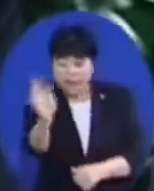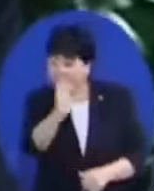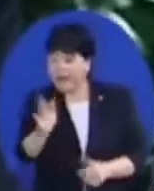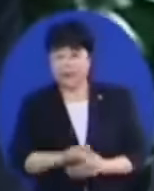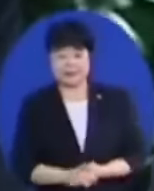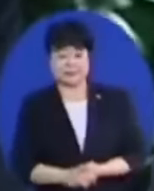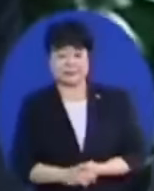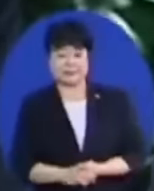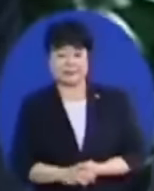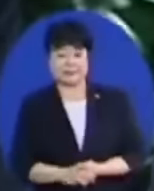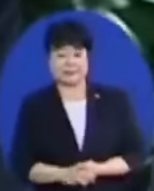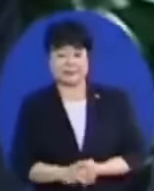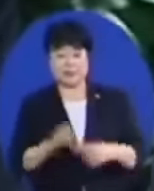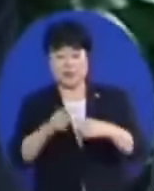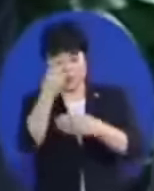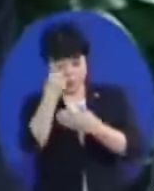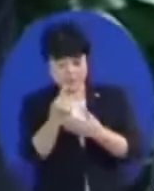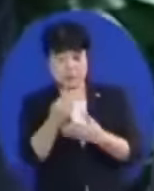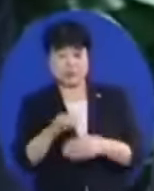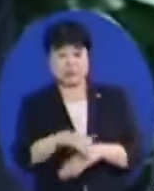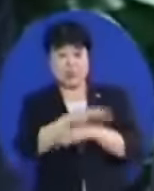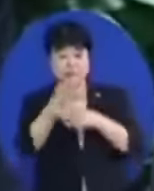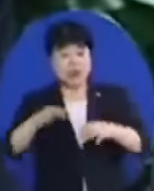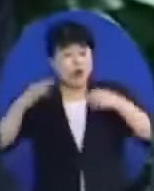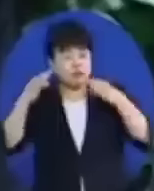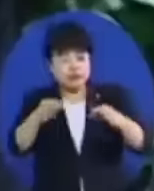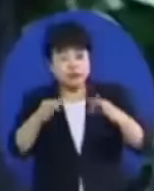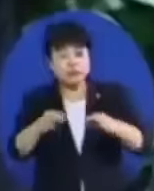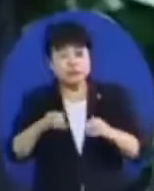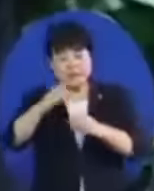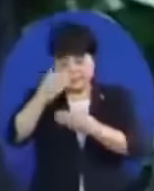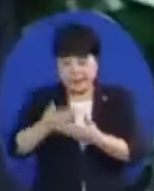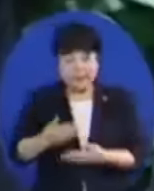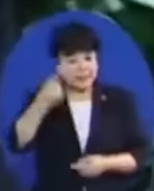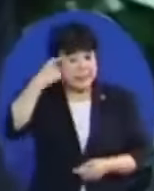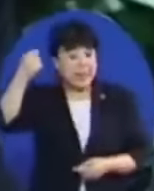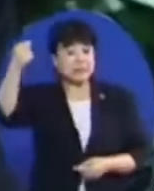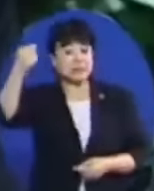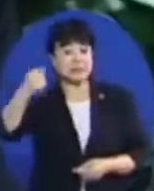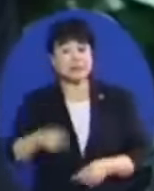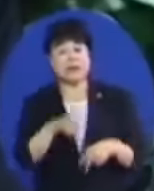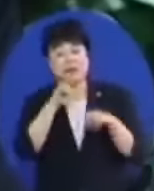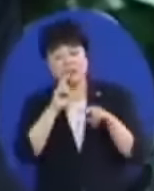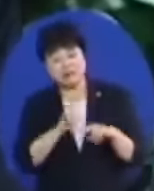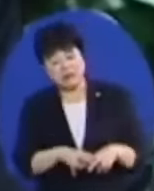것입니까? 교회 와서 다 부르시려면 무엇인지 응답된다고 생각하고 교회 와서